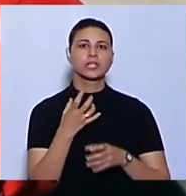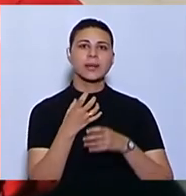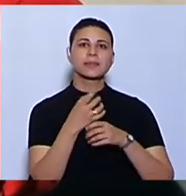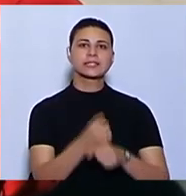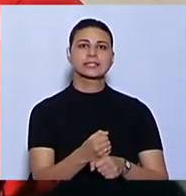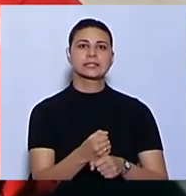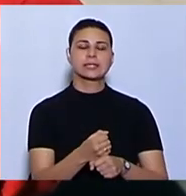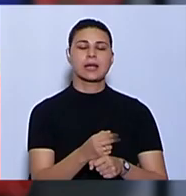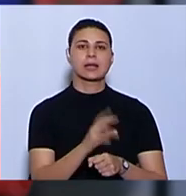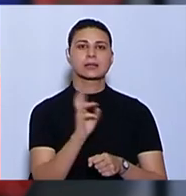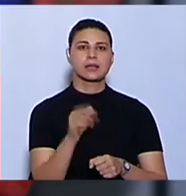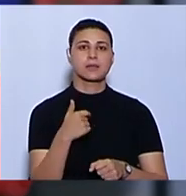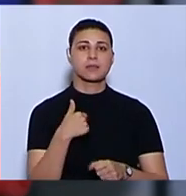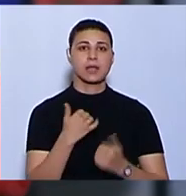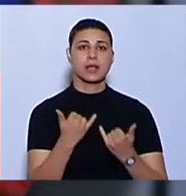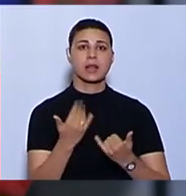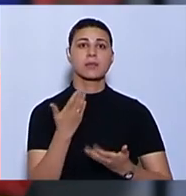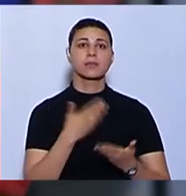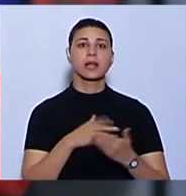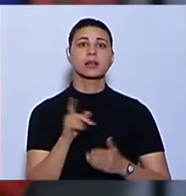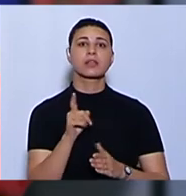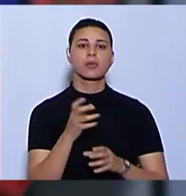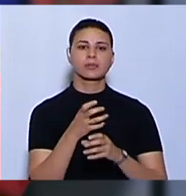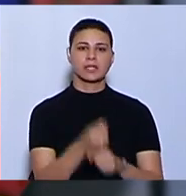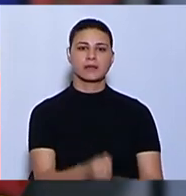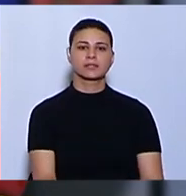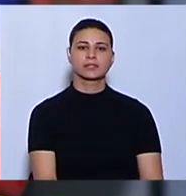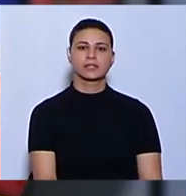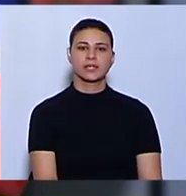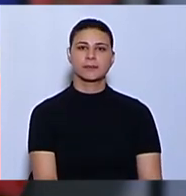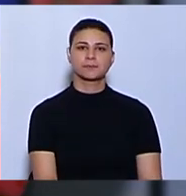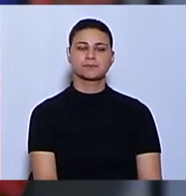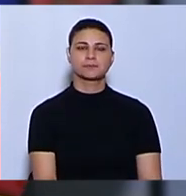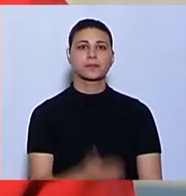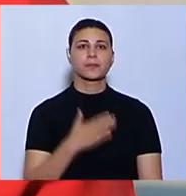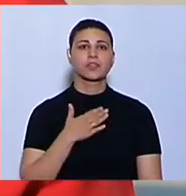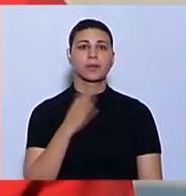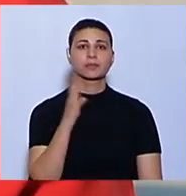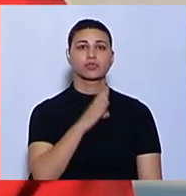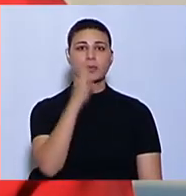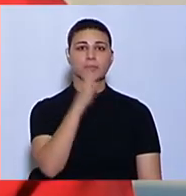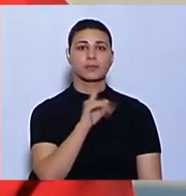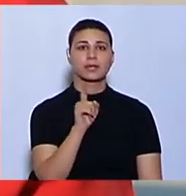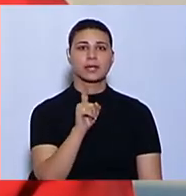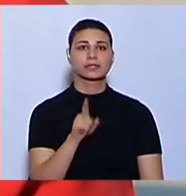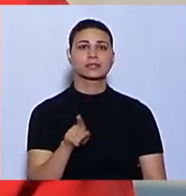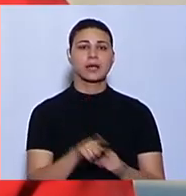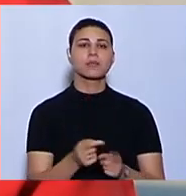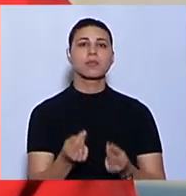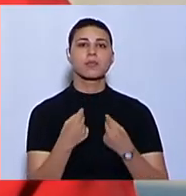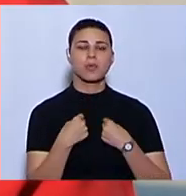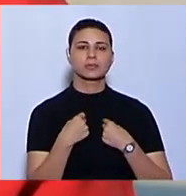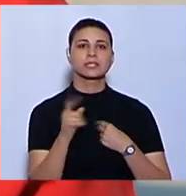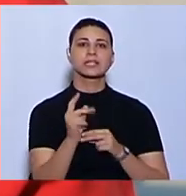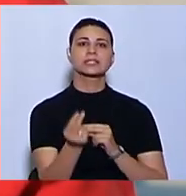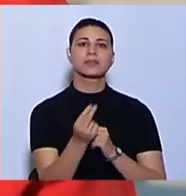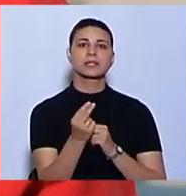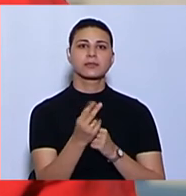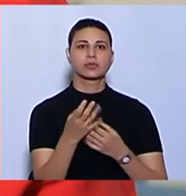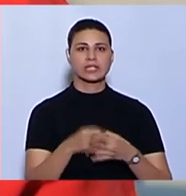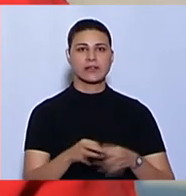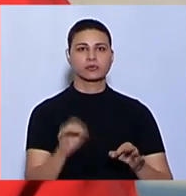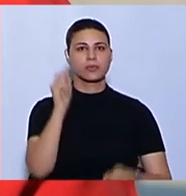და მიხარია, რომ დავწვიე. ჩემ მშობლებმა რაც მომცეს, ასე ვთქვათ, და მასწავლეს არის